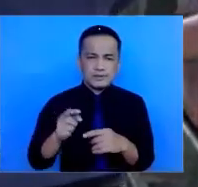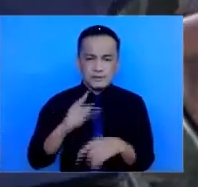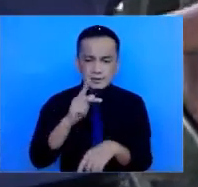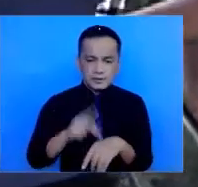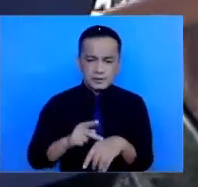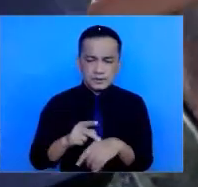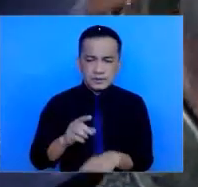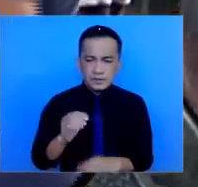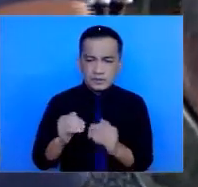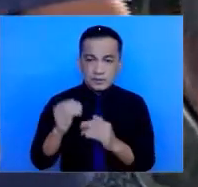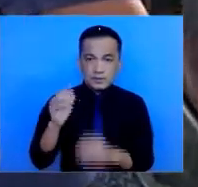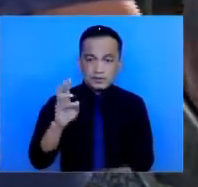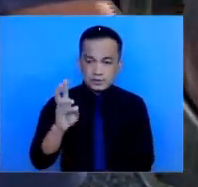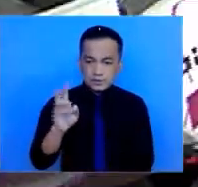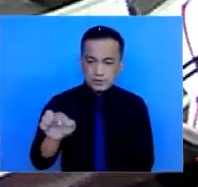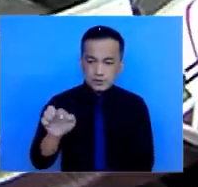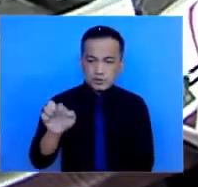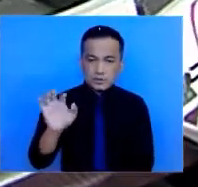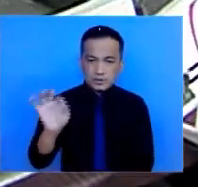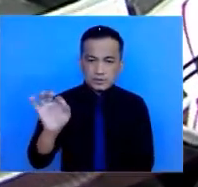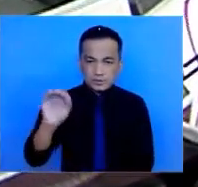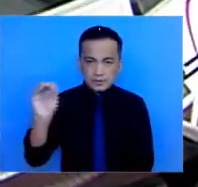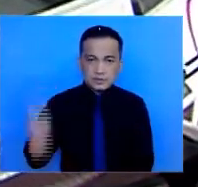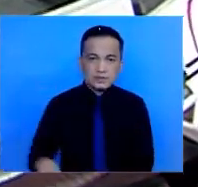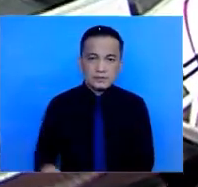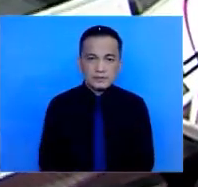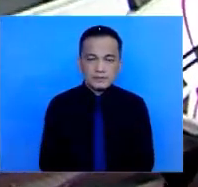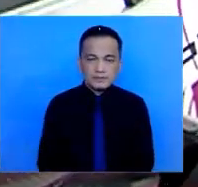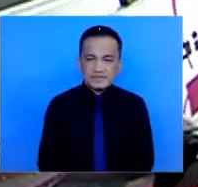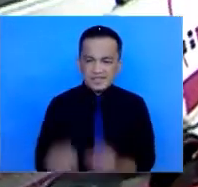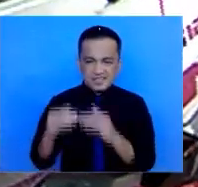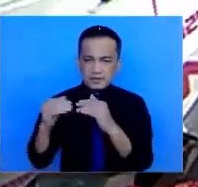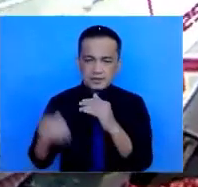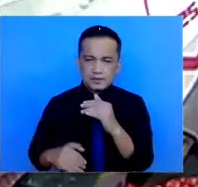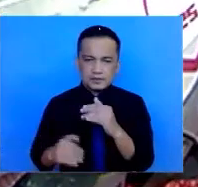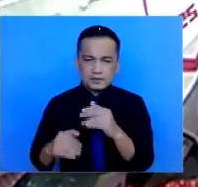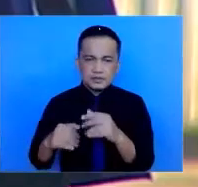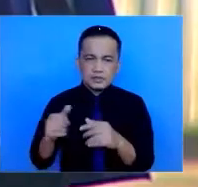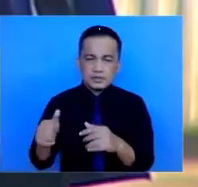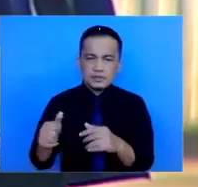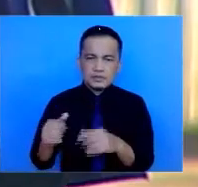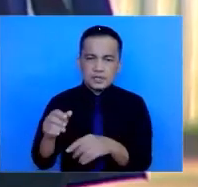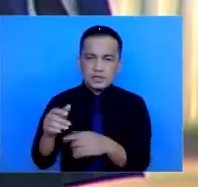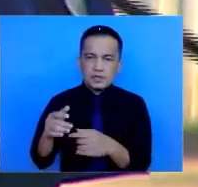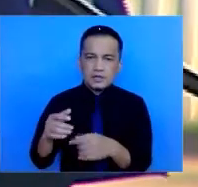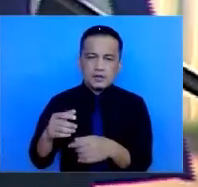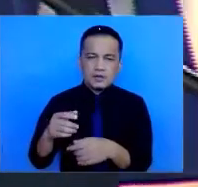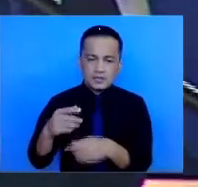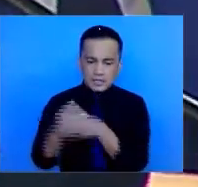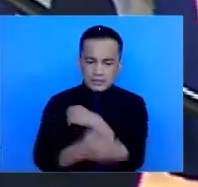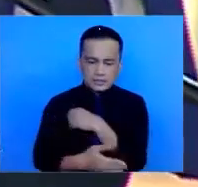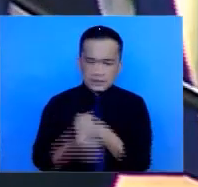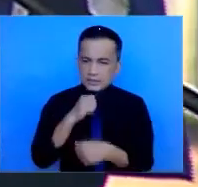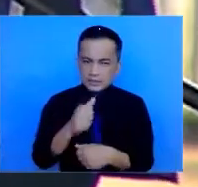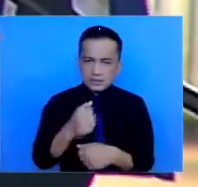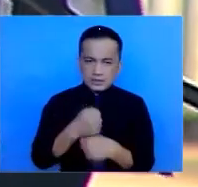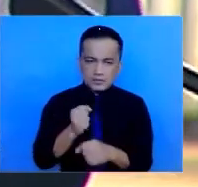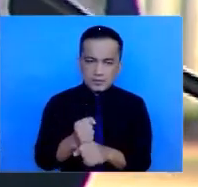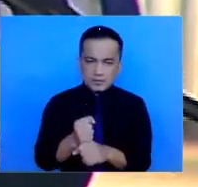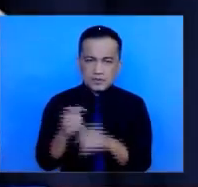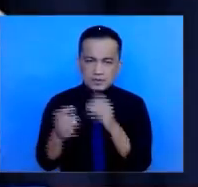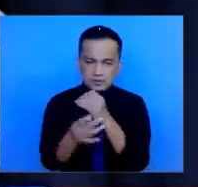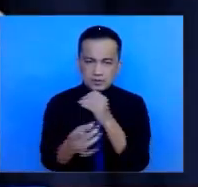6.9%. That's unfair to non-oil producing countries. Kawawang kawawa tayo dyan. Sa binanggit po nilang controls of 2